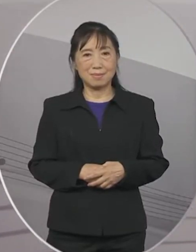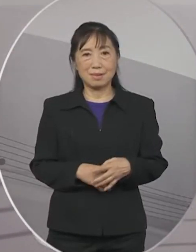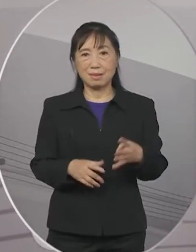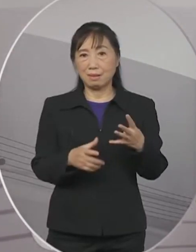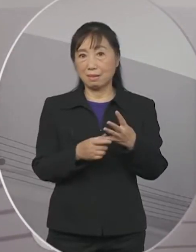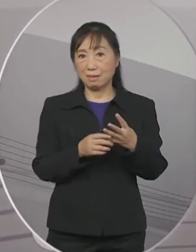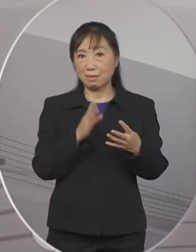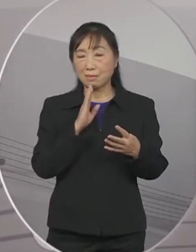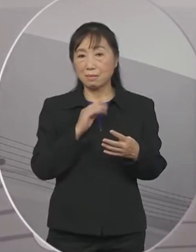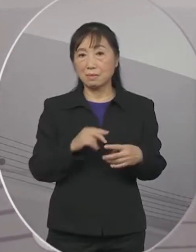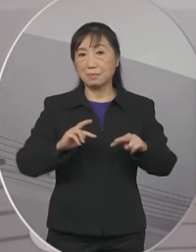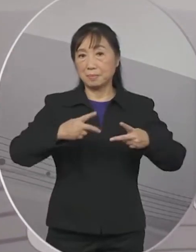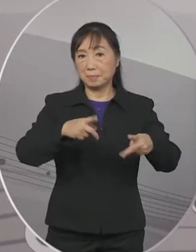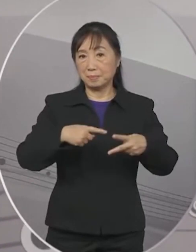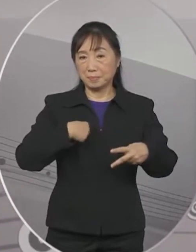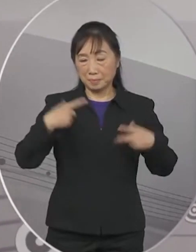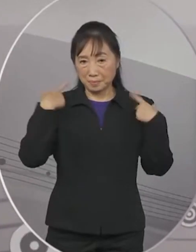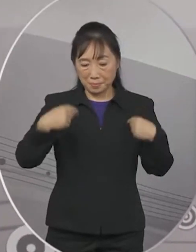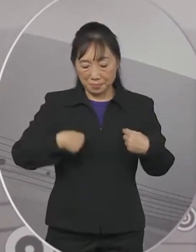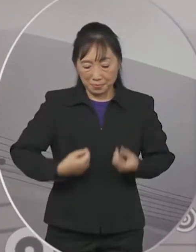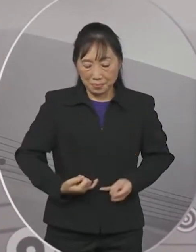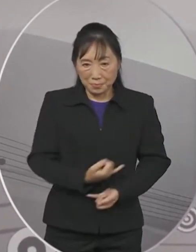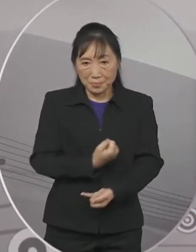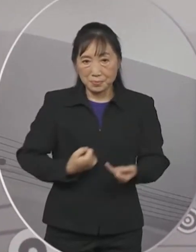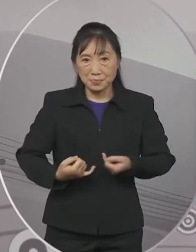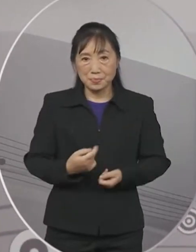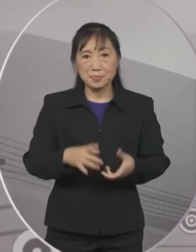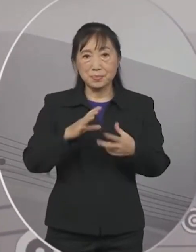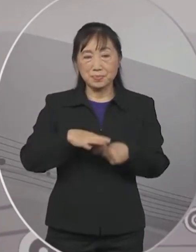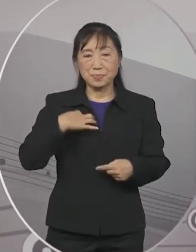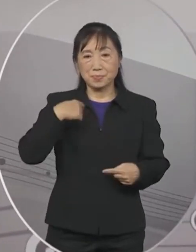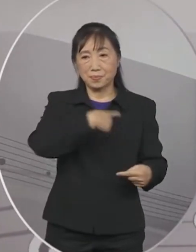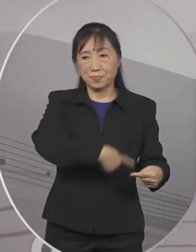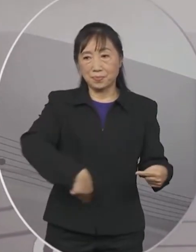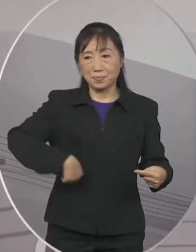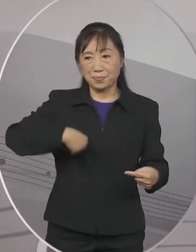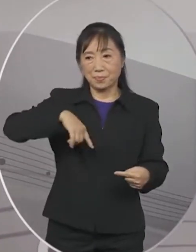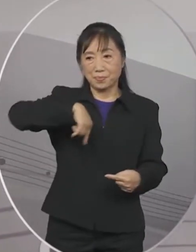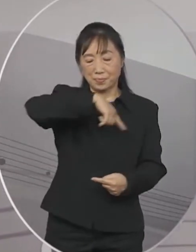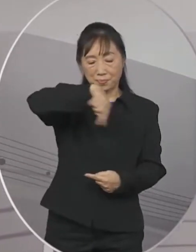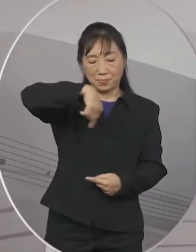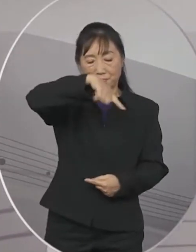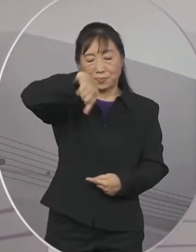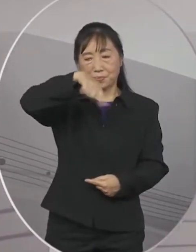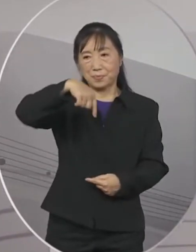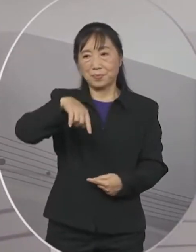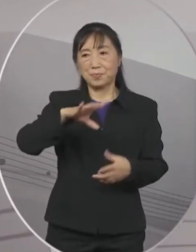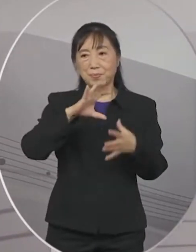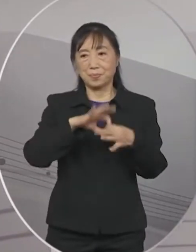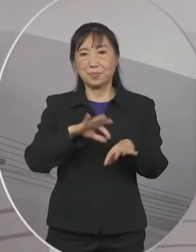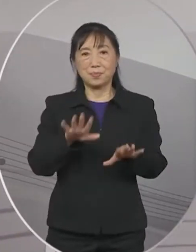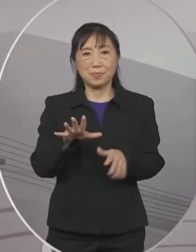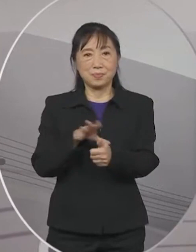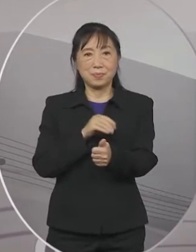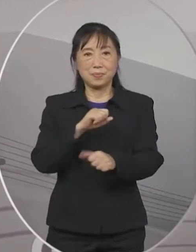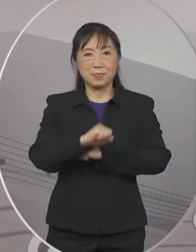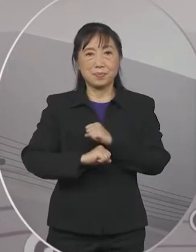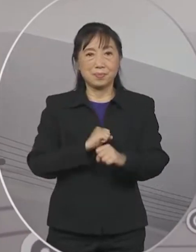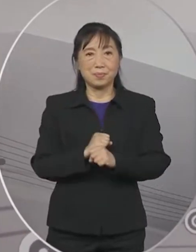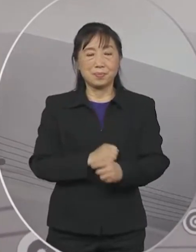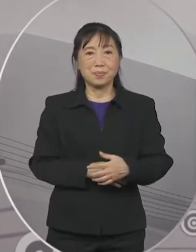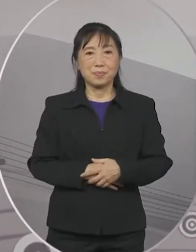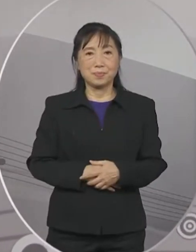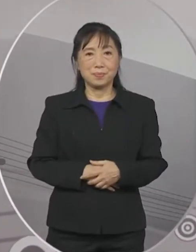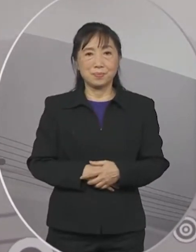然后修复细胞。因为我身体是螺旋状 ，DNA 是螺旋状，修复细胞，